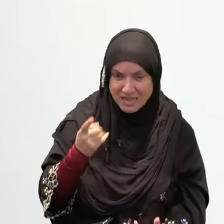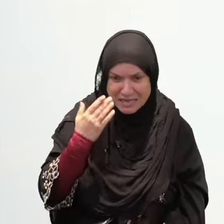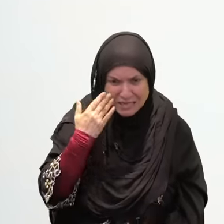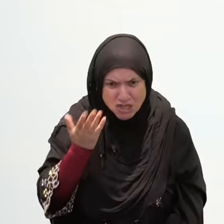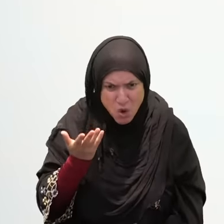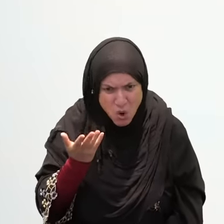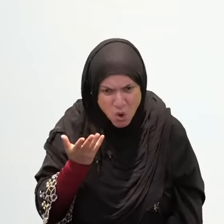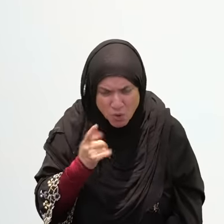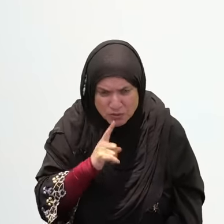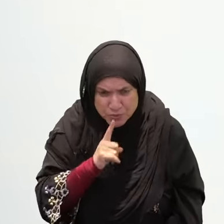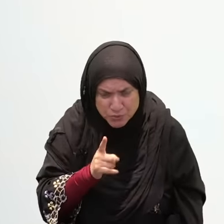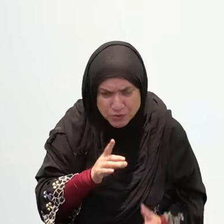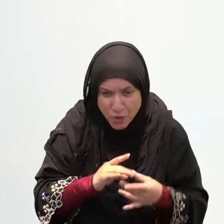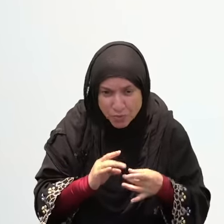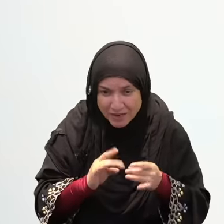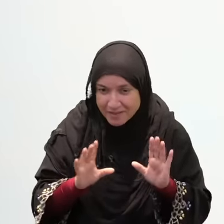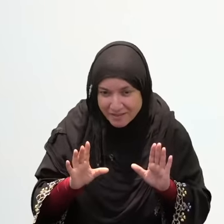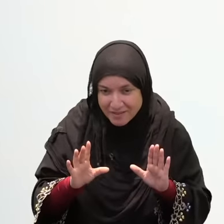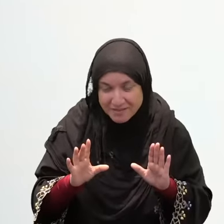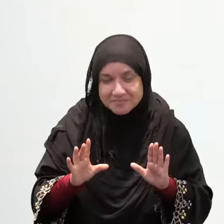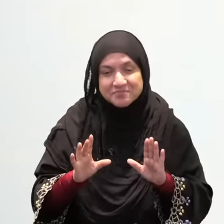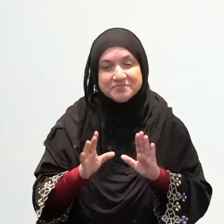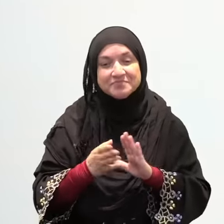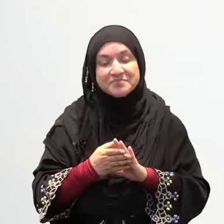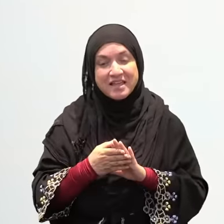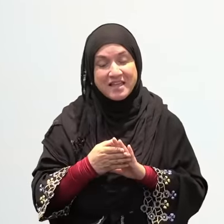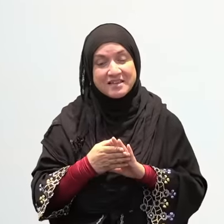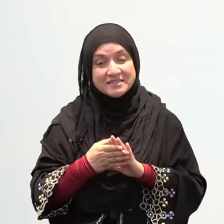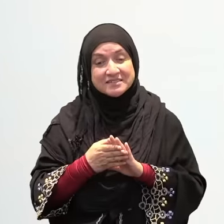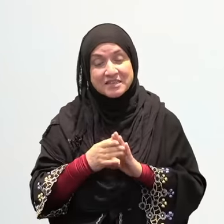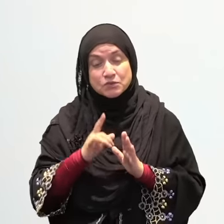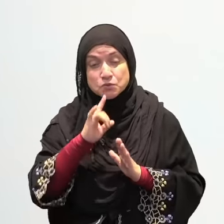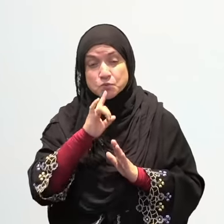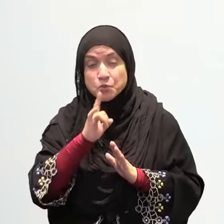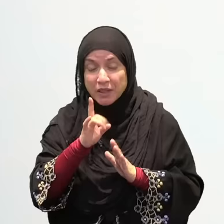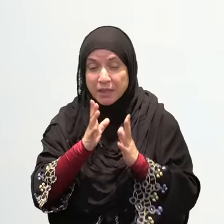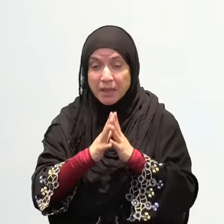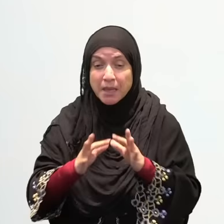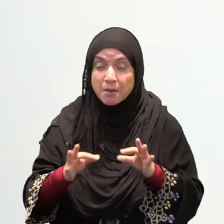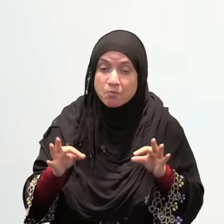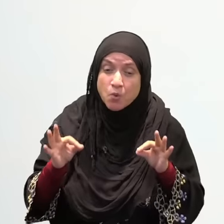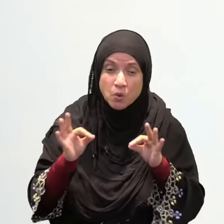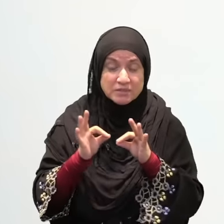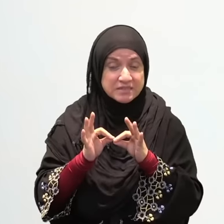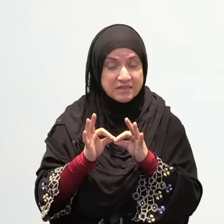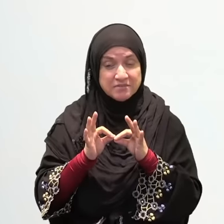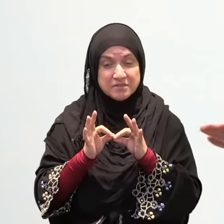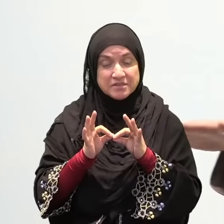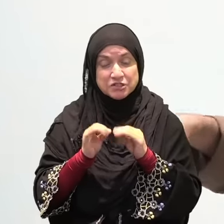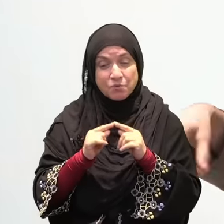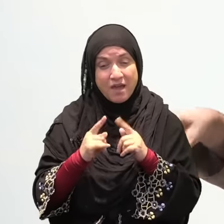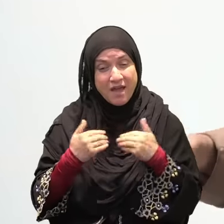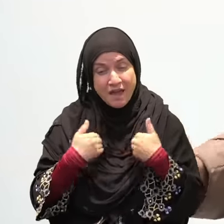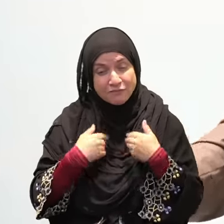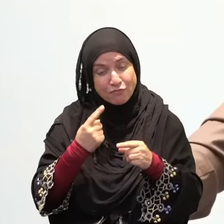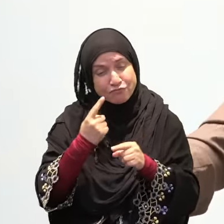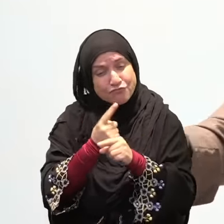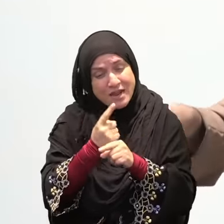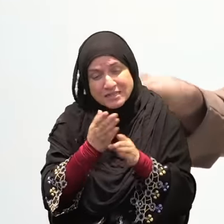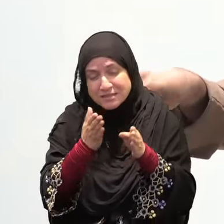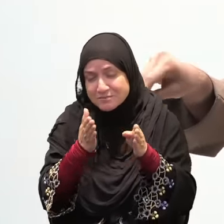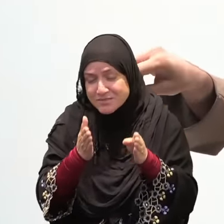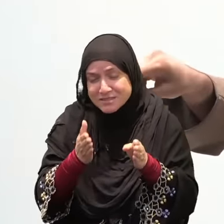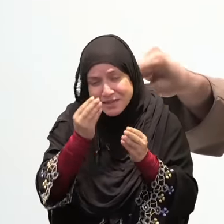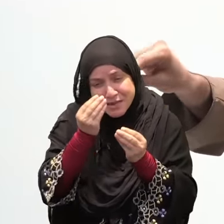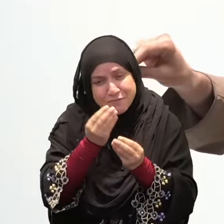subhanAllah, it's what we call, you know, when we talk about ghisha, deception, من غشى فليس منا, whoever deceives is not one of us. The Prophet ﷺ mentioned